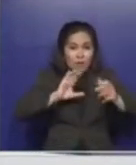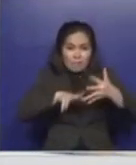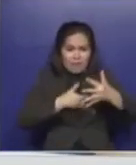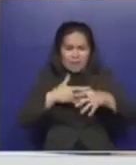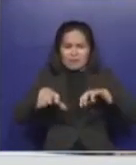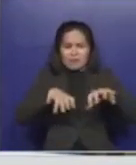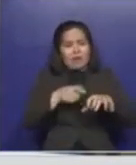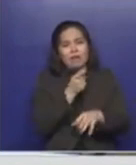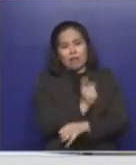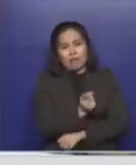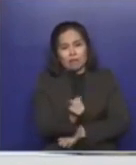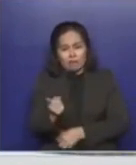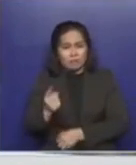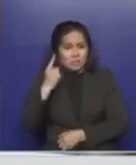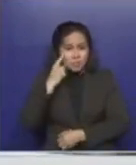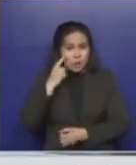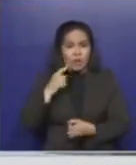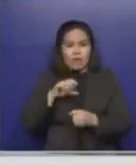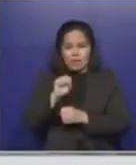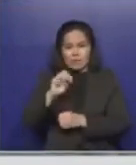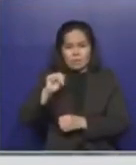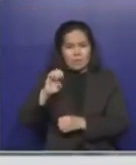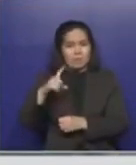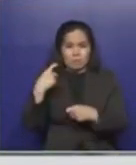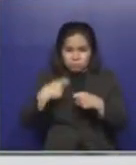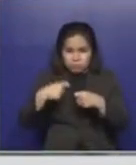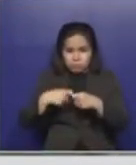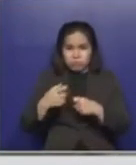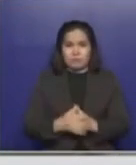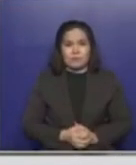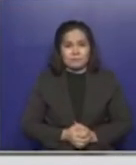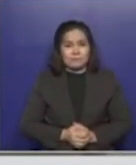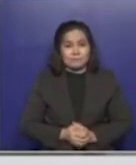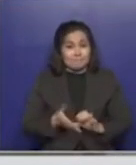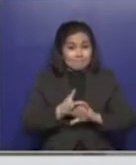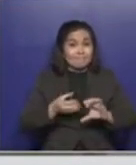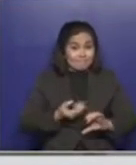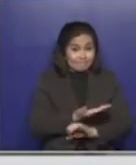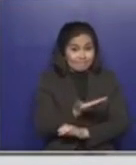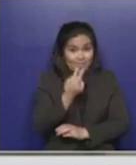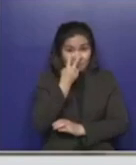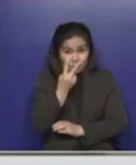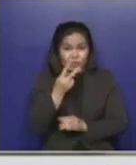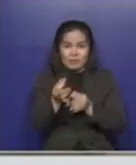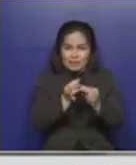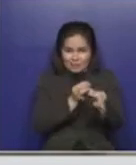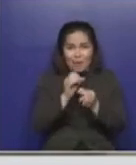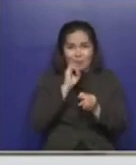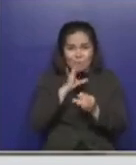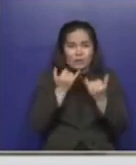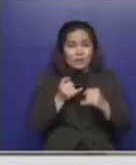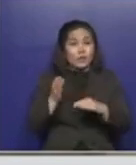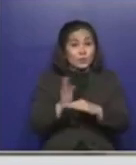ๆในการแก้ปัญหาขอสไลด์นะคะดิฉันขอทำความเข้าใจก่อนนะคะว่า